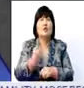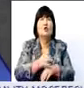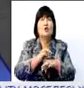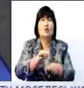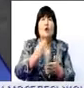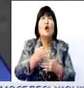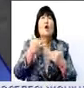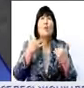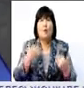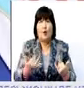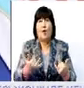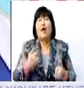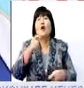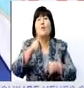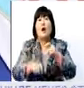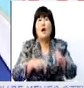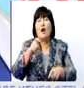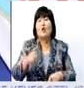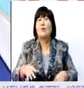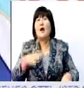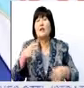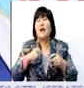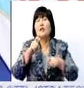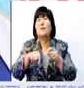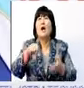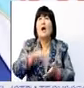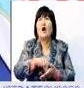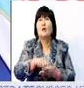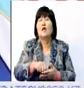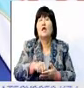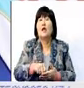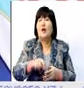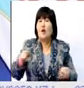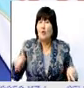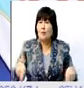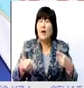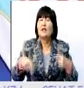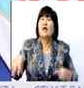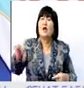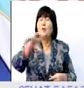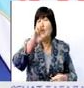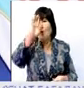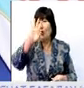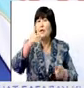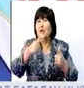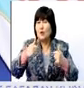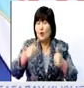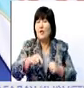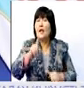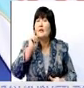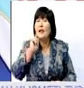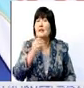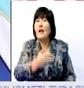Сондықтан да бүгінгі марафонға, қайырымдылық марафонына қатысушы, бастама көтеруші барлық үкіметтік емес ұйымдарға,